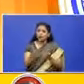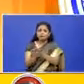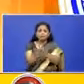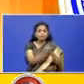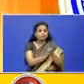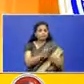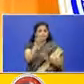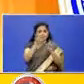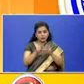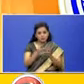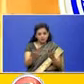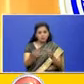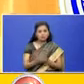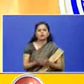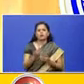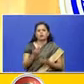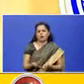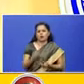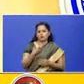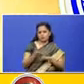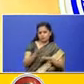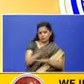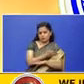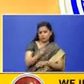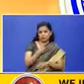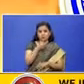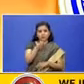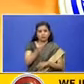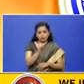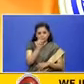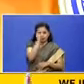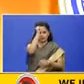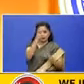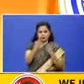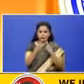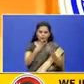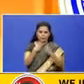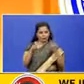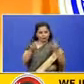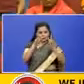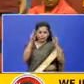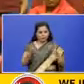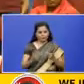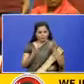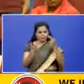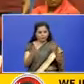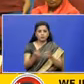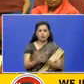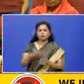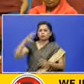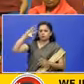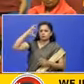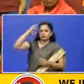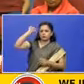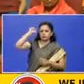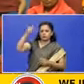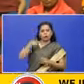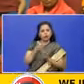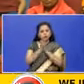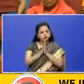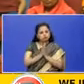देशवासियों, अभी हमने पवित्र छठ पूजा की बात की, भगवान सूर्य की उपासना की बात